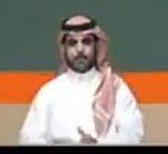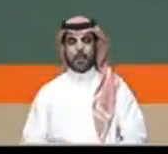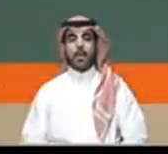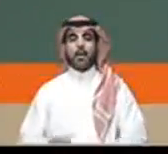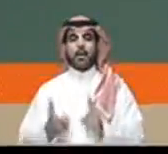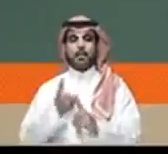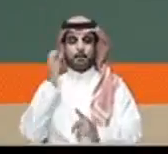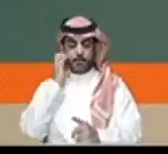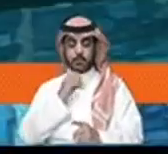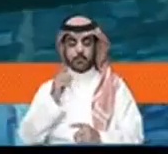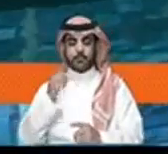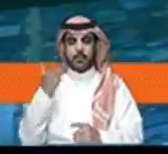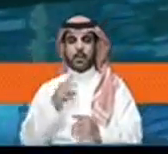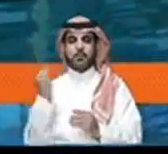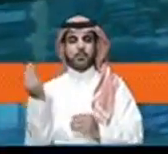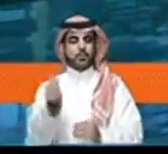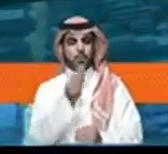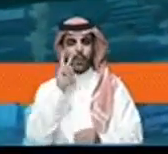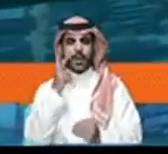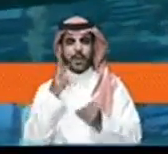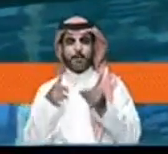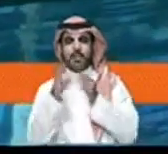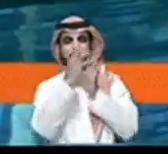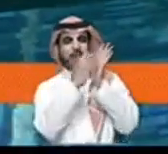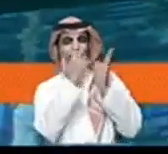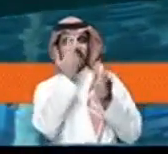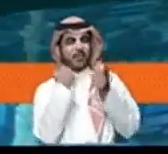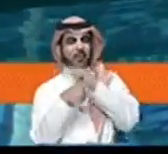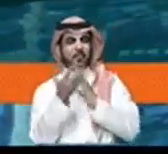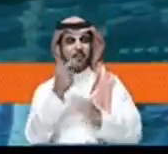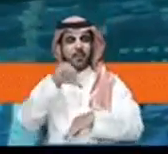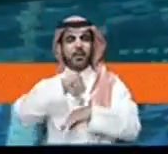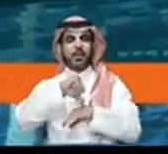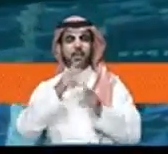وسمو ولي العهد يزور متحف ه هيروشيما تذكاريه للسلام